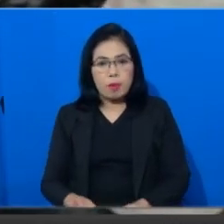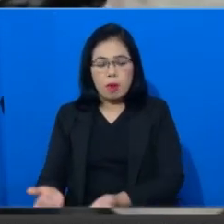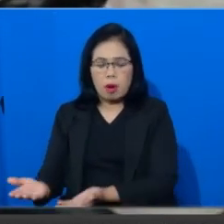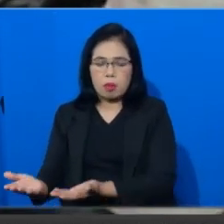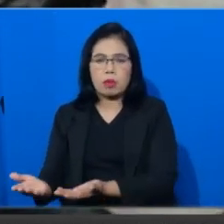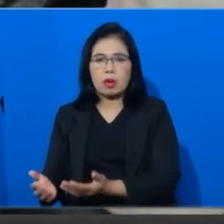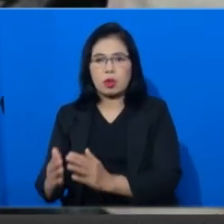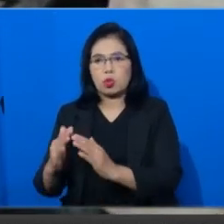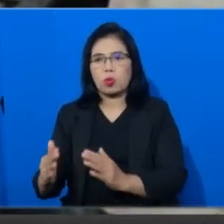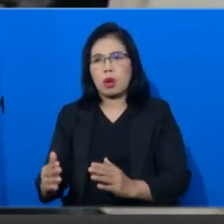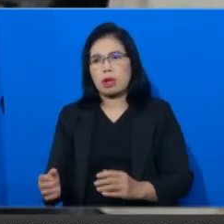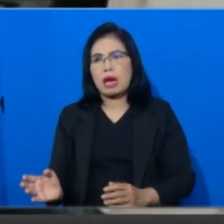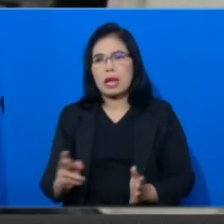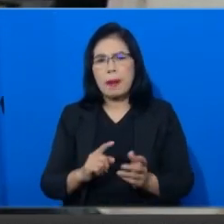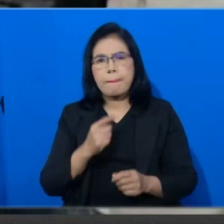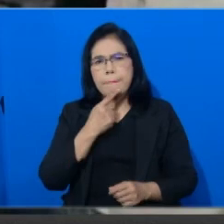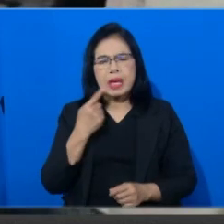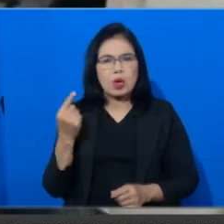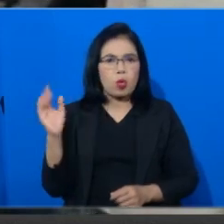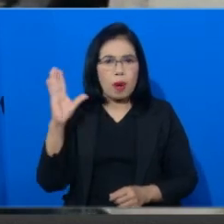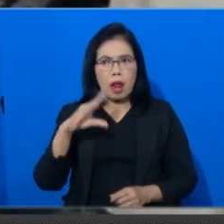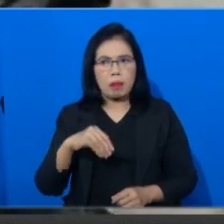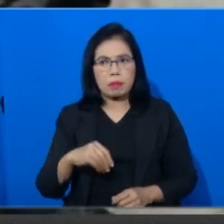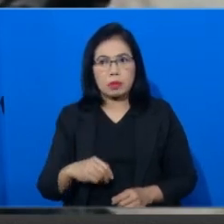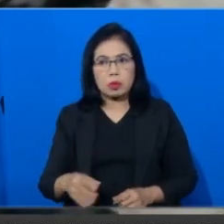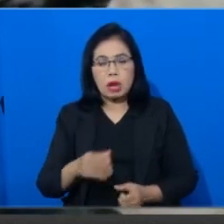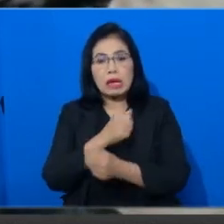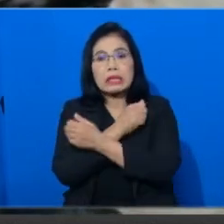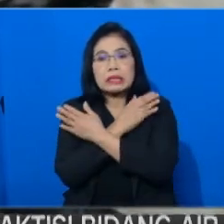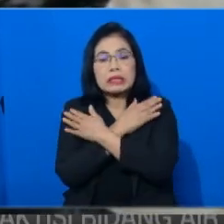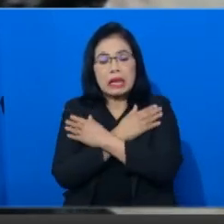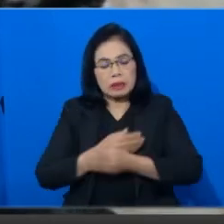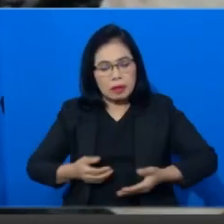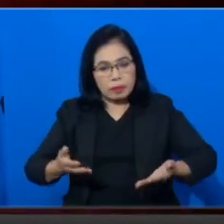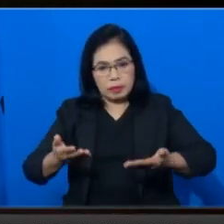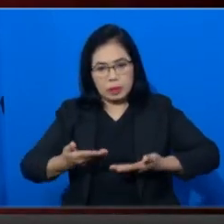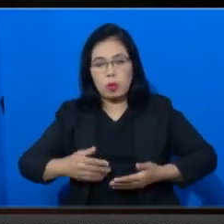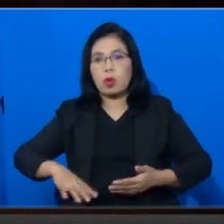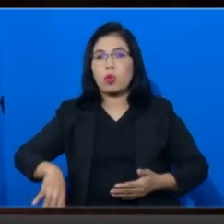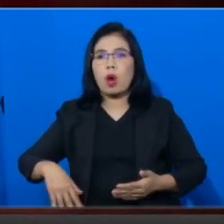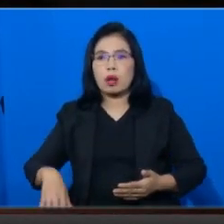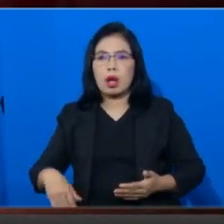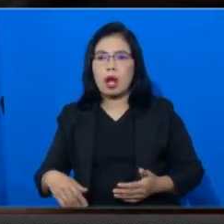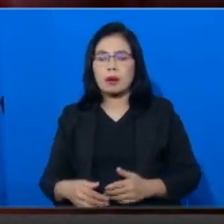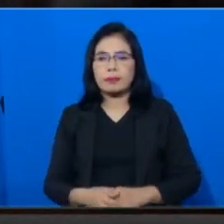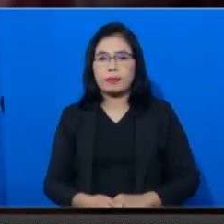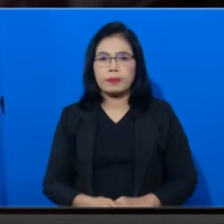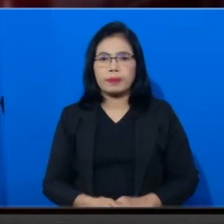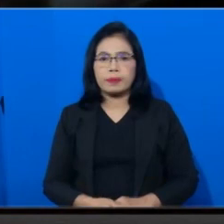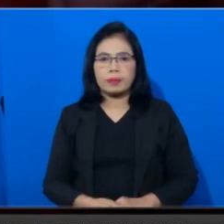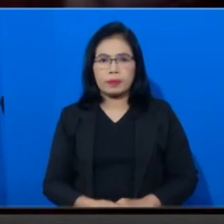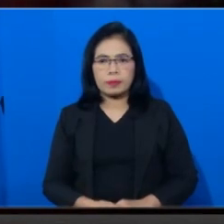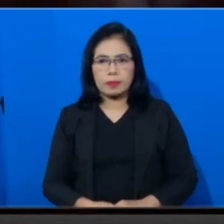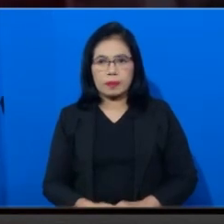Petarukan, Pemalang, Minggu malam. Proses serah terima jenazah dilakukan oleh Ketua PPIH Embarkasi Solo kepada petugas haji daerah